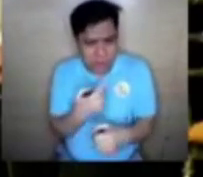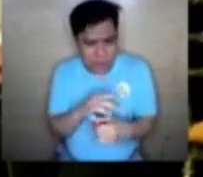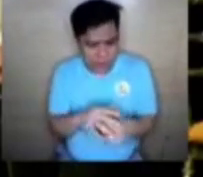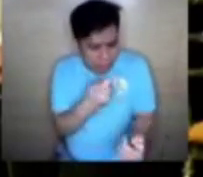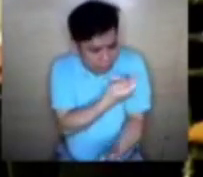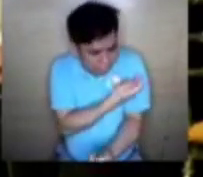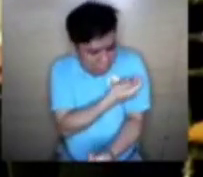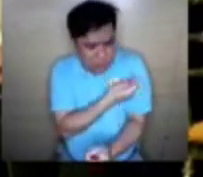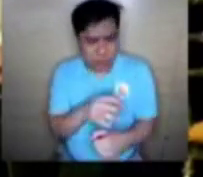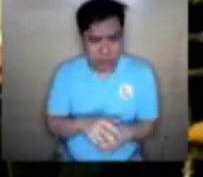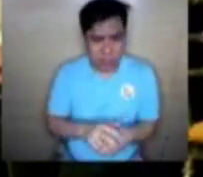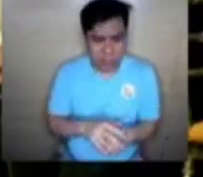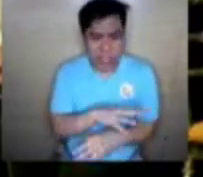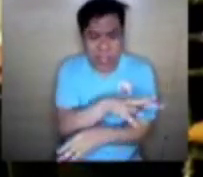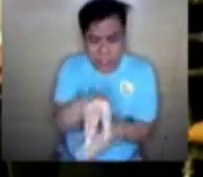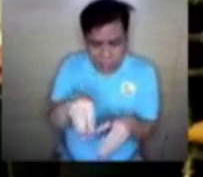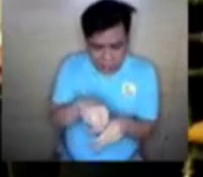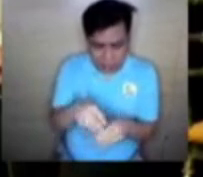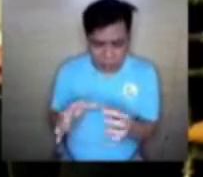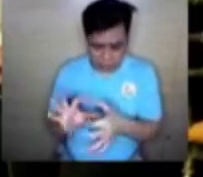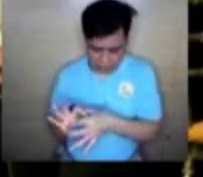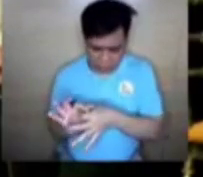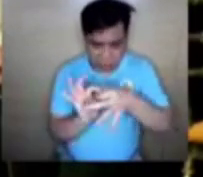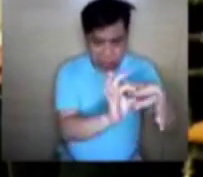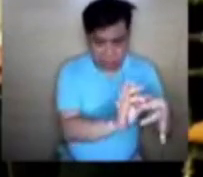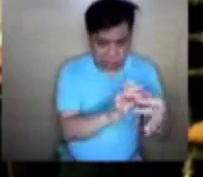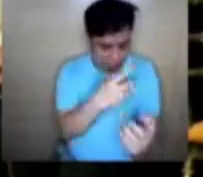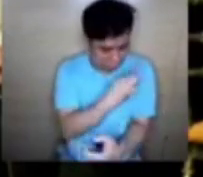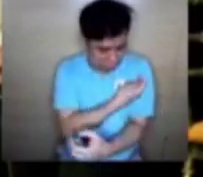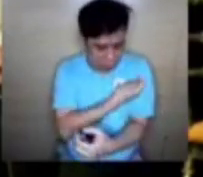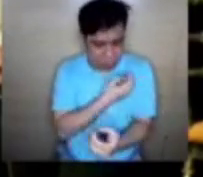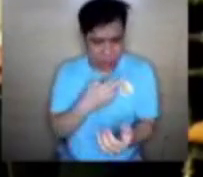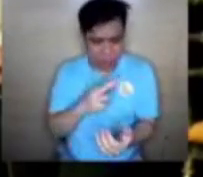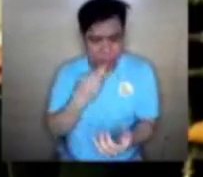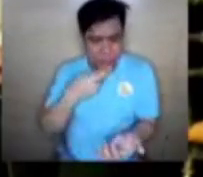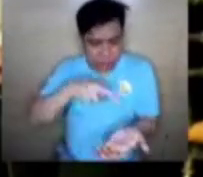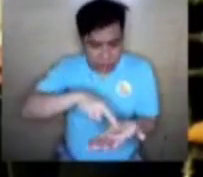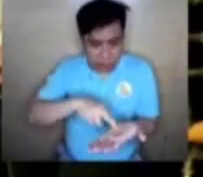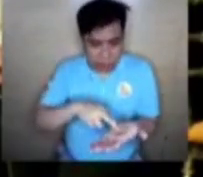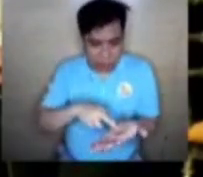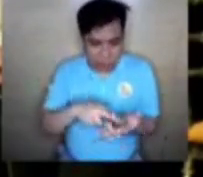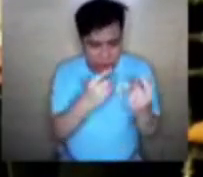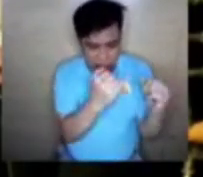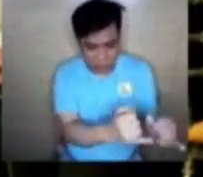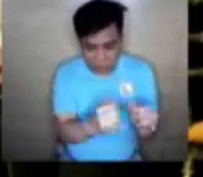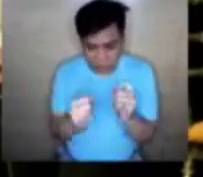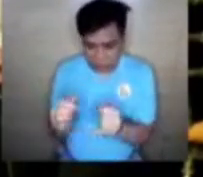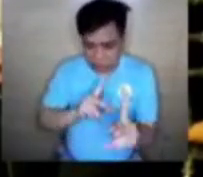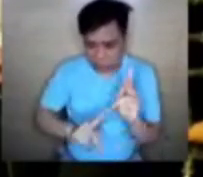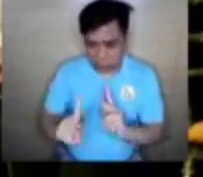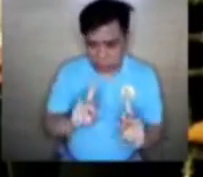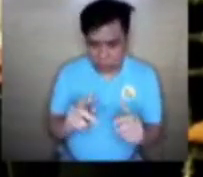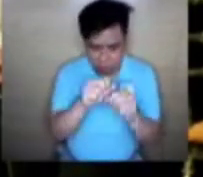vaccination at andun na rin po integrated ang vaccination records natin. Nandaan na rin ang system para sa integration